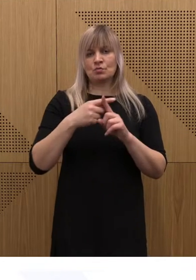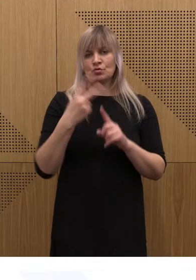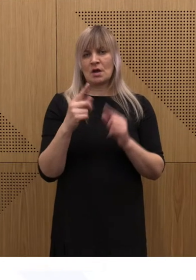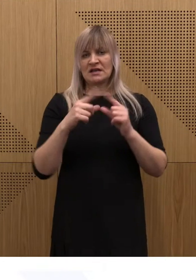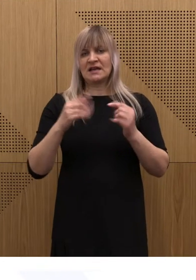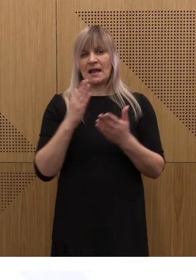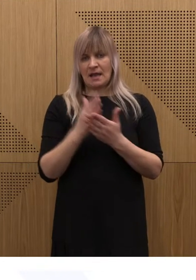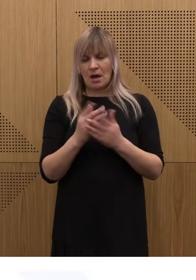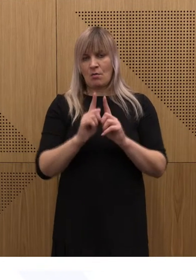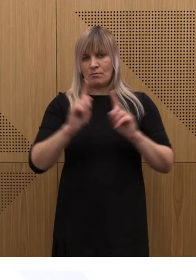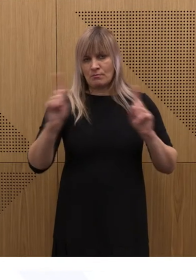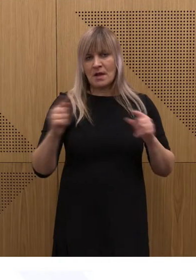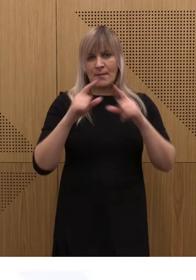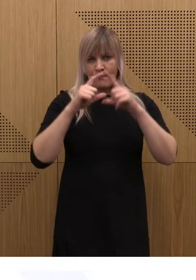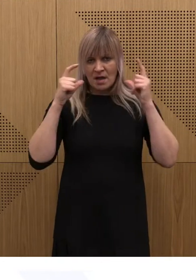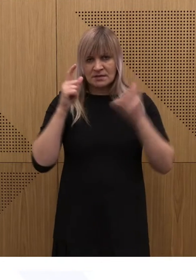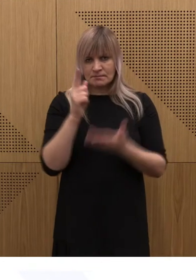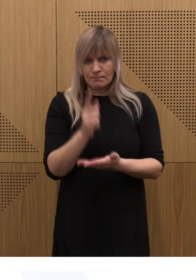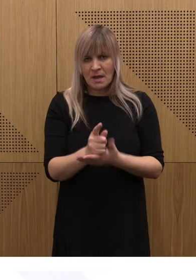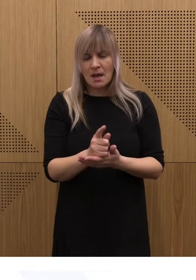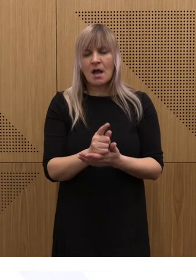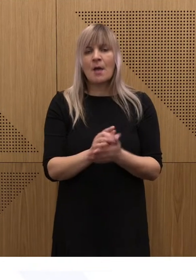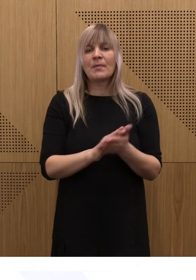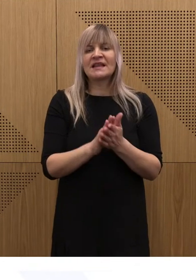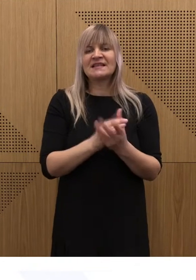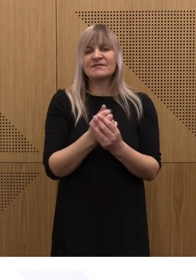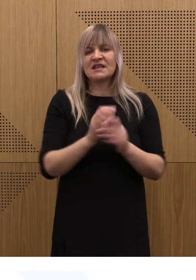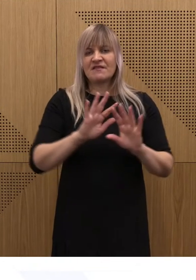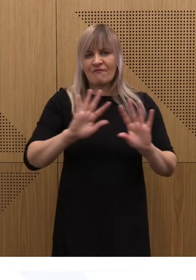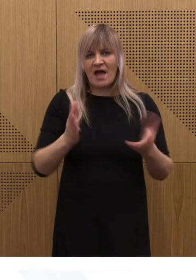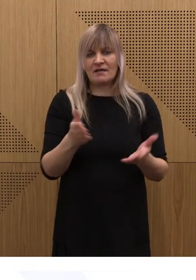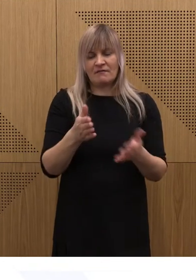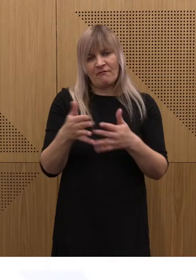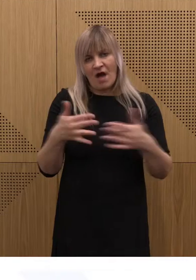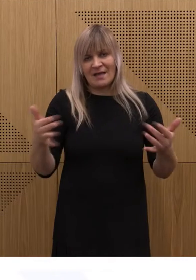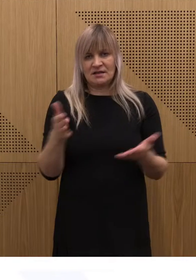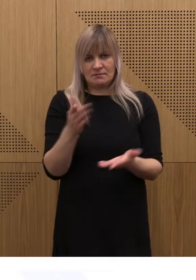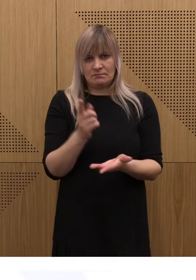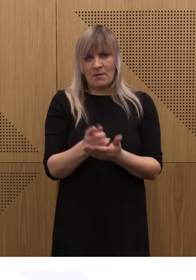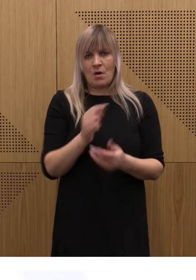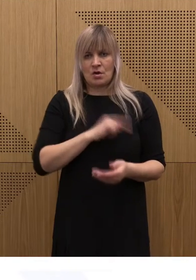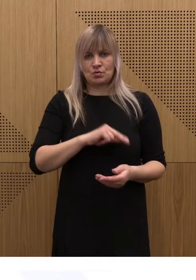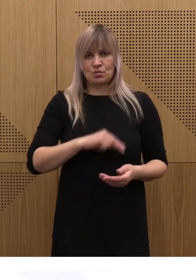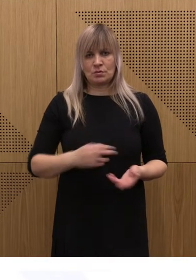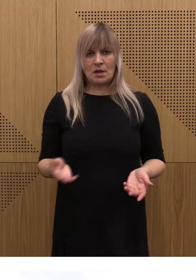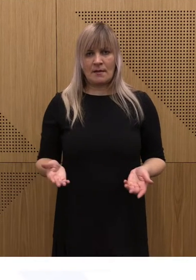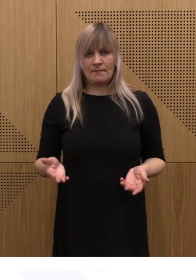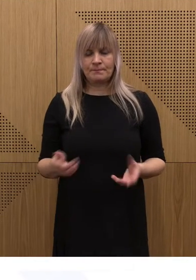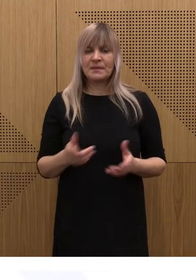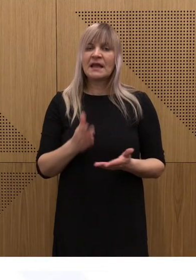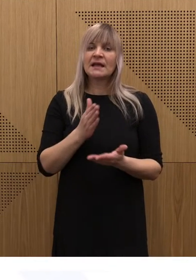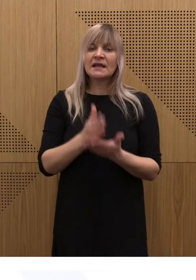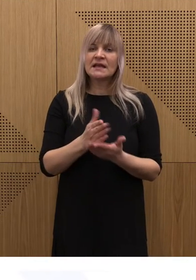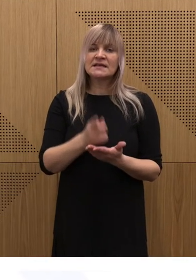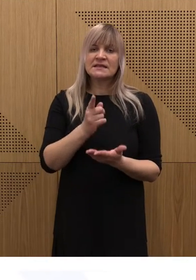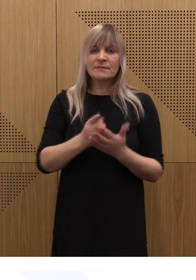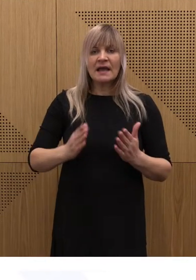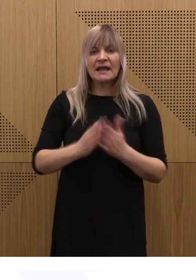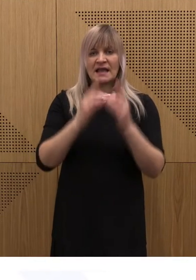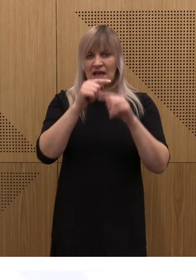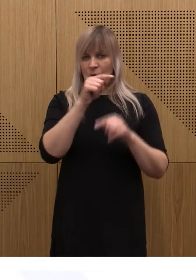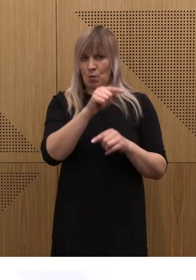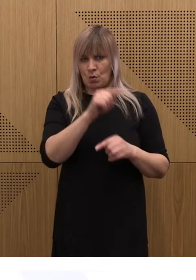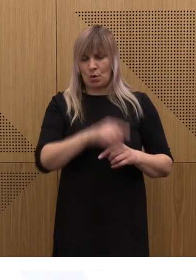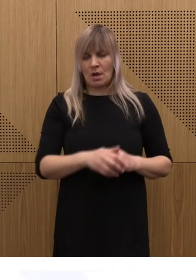reegel , maski kandmiskohustus ja desinfitseerimisvahendite kasutamine . Nüüd kindlasti on kirikud need